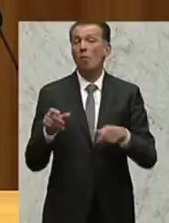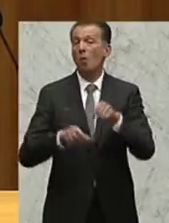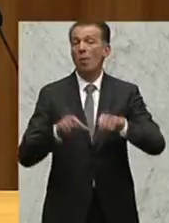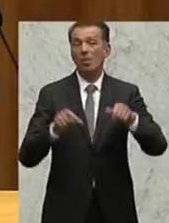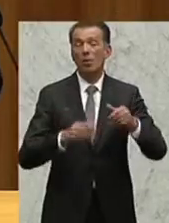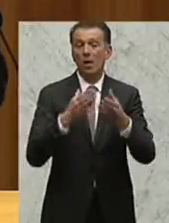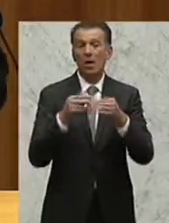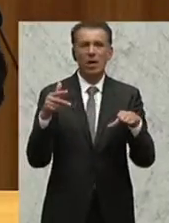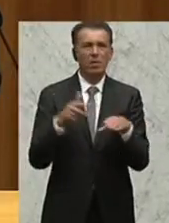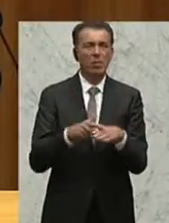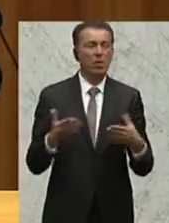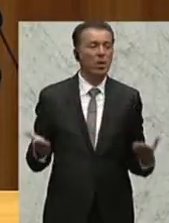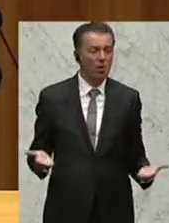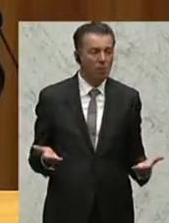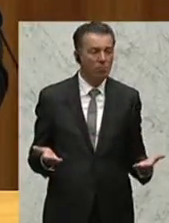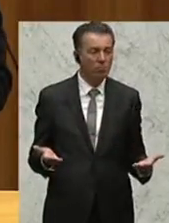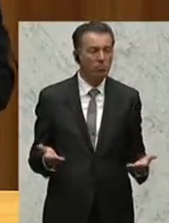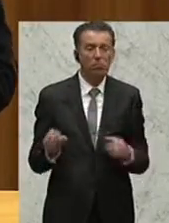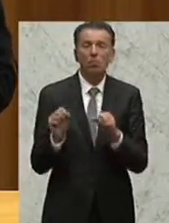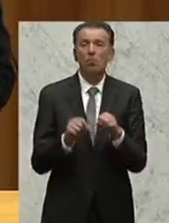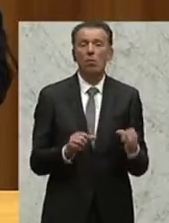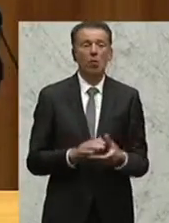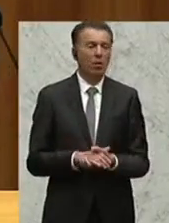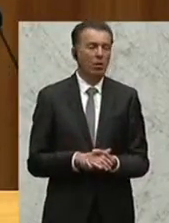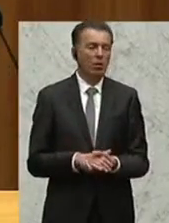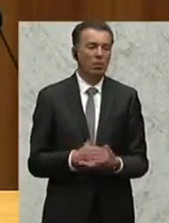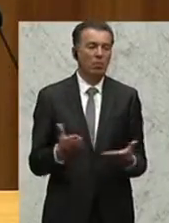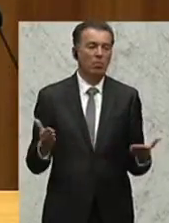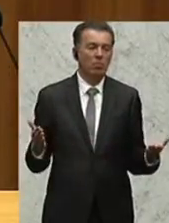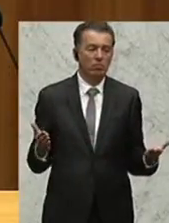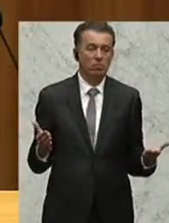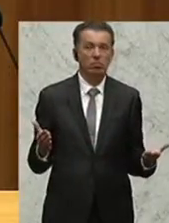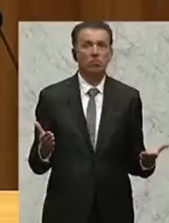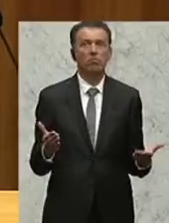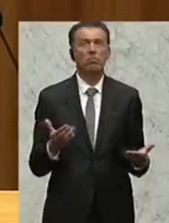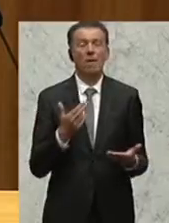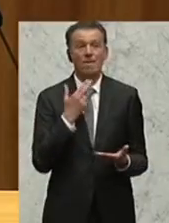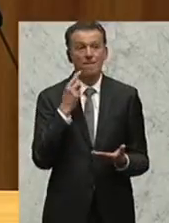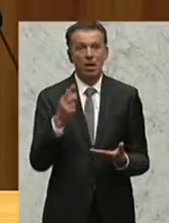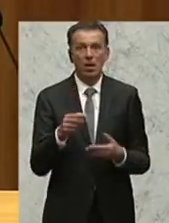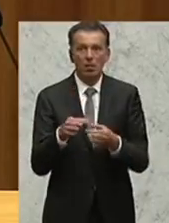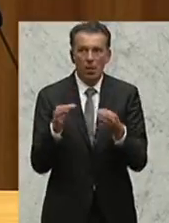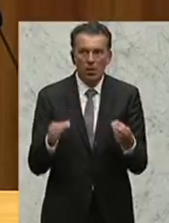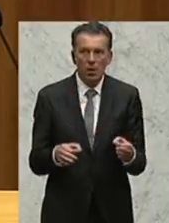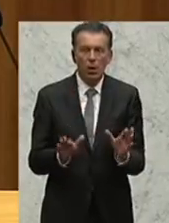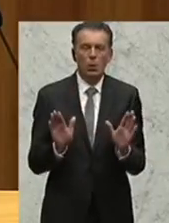da sind. Stellen Sie sich vor, die Dinge könnten sein. Ja, ein Schelm, der denkt, dass solche Dinge vorkommen. Meine Damen und Herren,